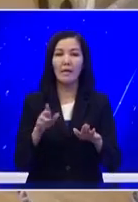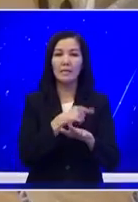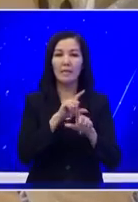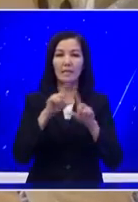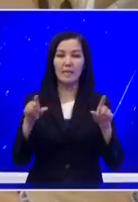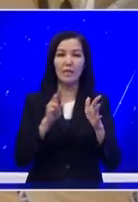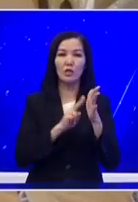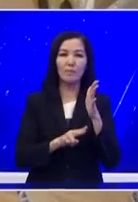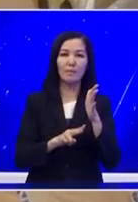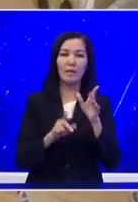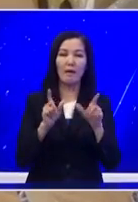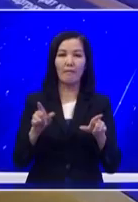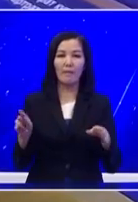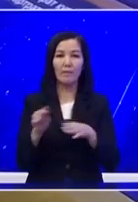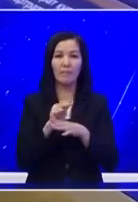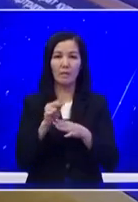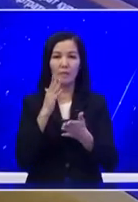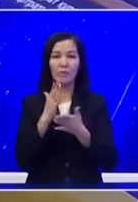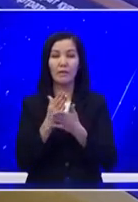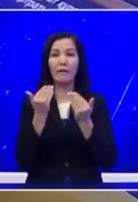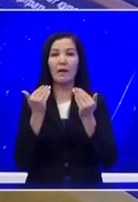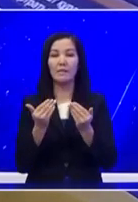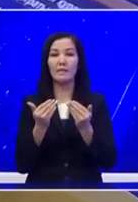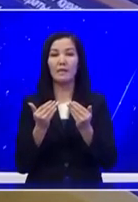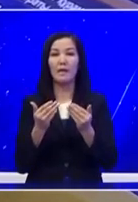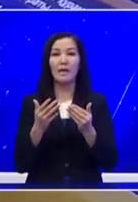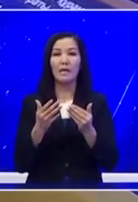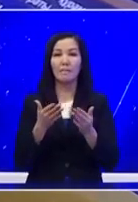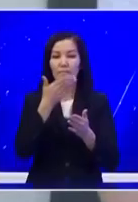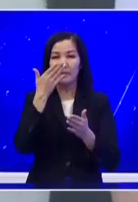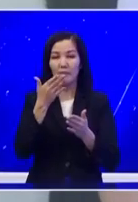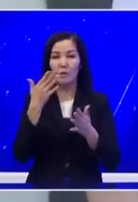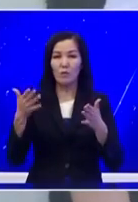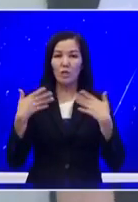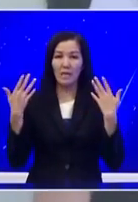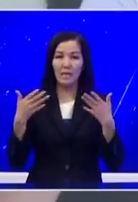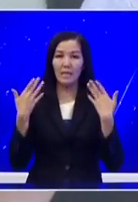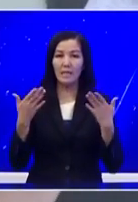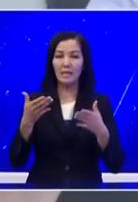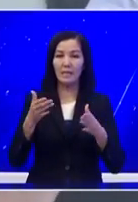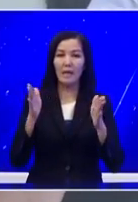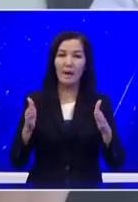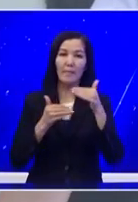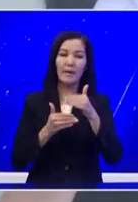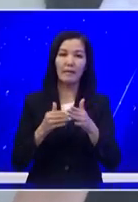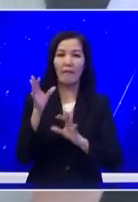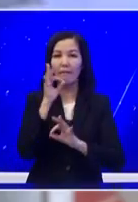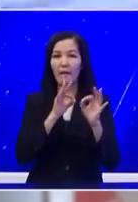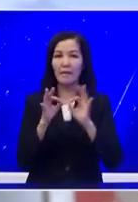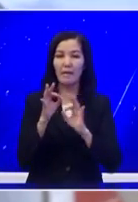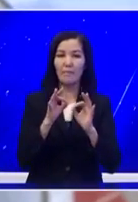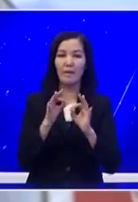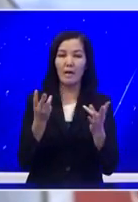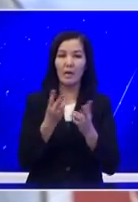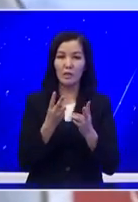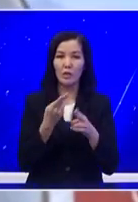стационарда 70-ке жуық адам емделіп жатыр. Олар қазір осы демалуды жеңілдететін аппаратпен дәрі-дәрмекке мұқтаж, сондықтан осы